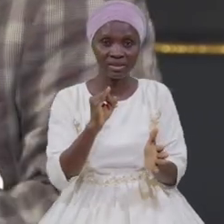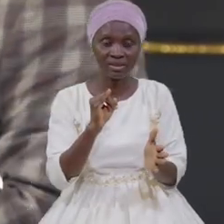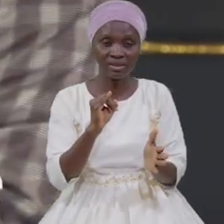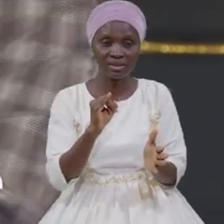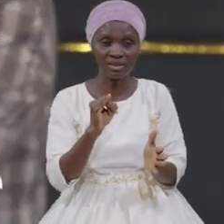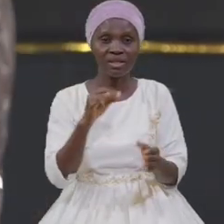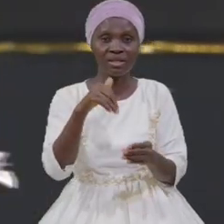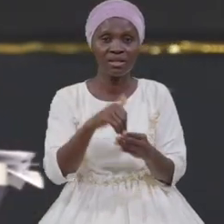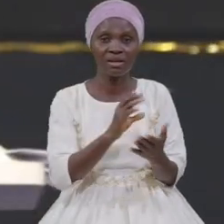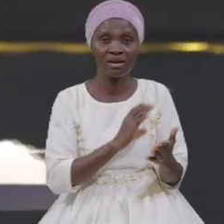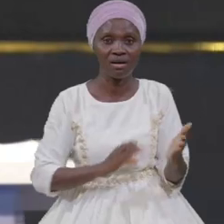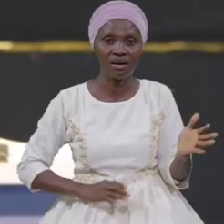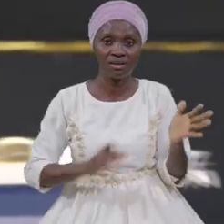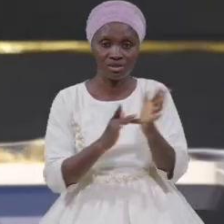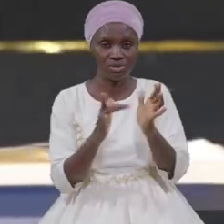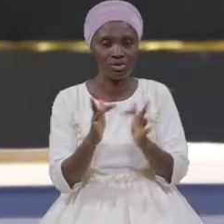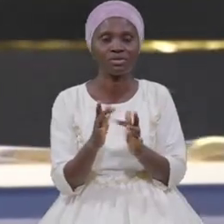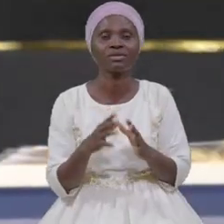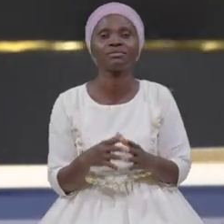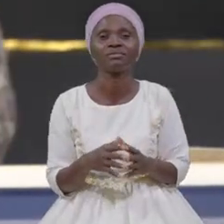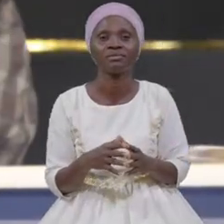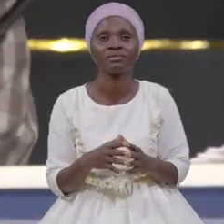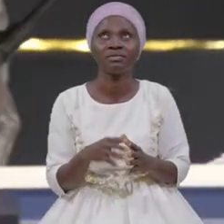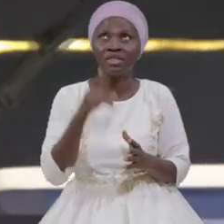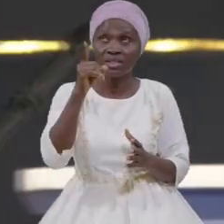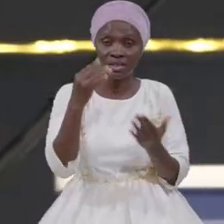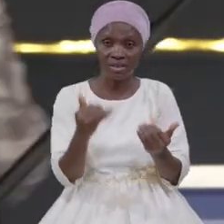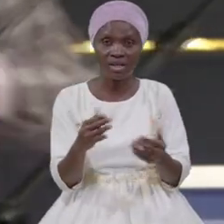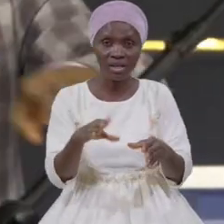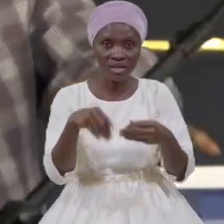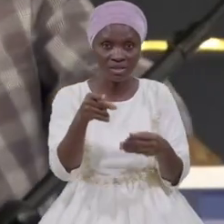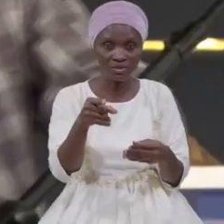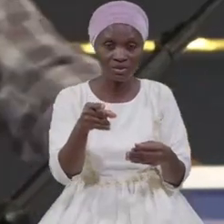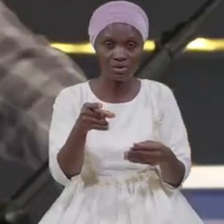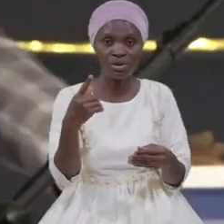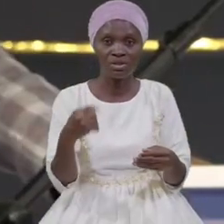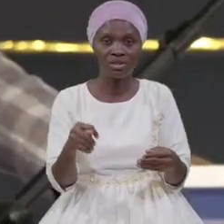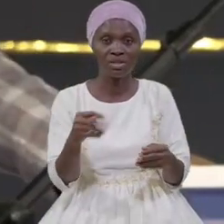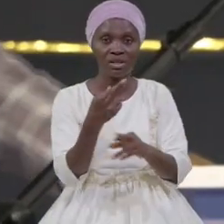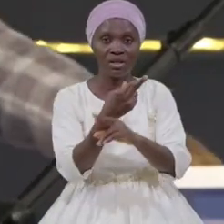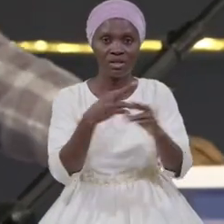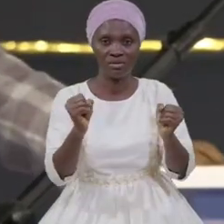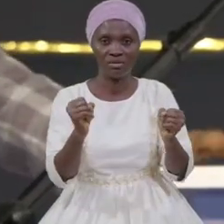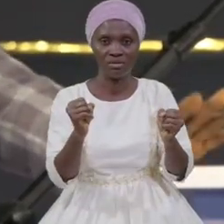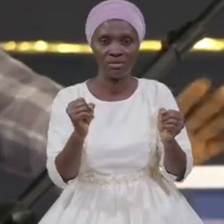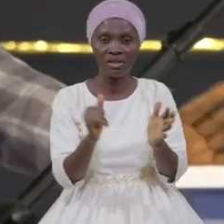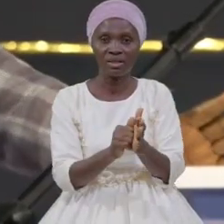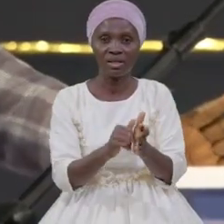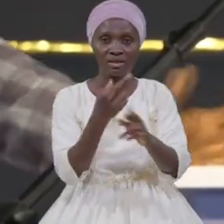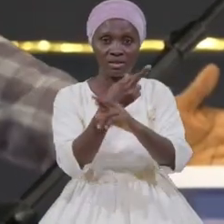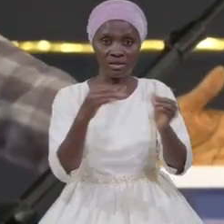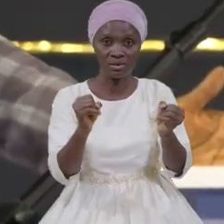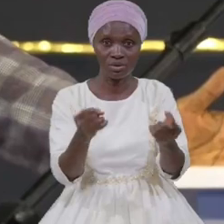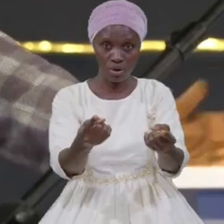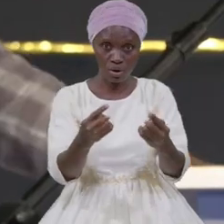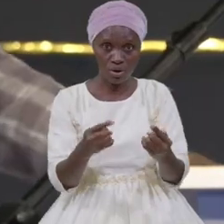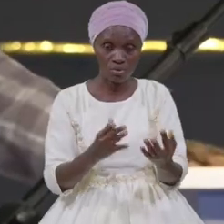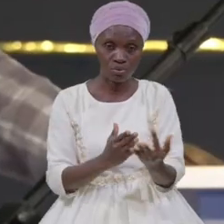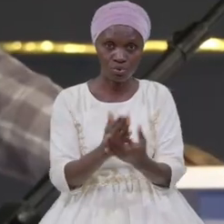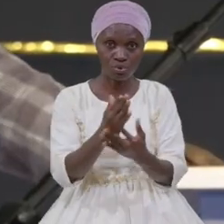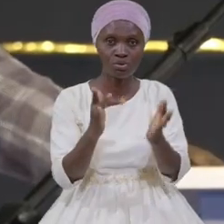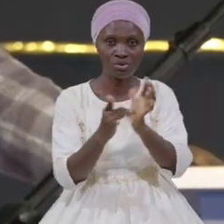Jésus-Christ. Il nous donne maintenant la rédemption. La rédemption vient par le Seigneur Jésus.